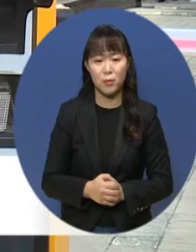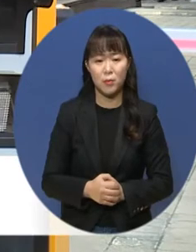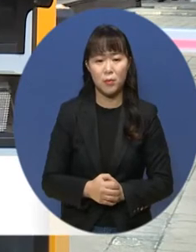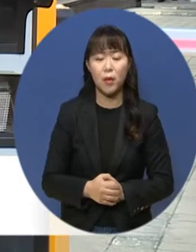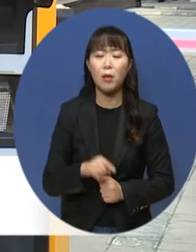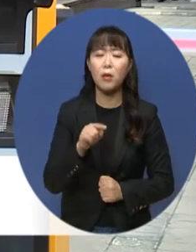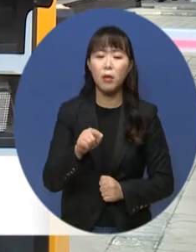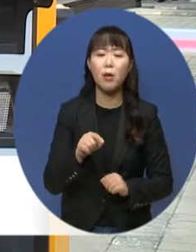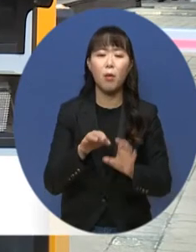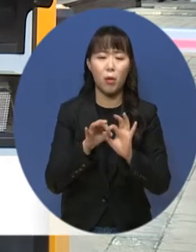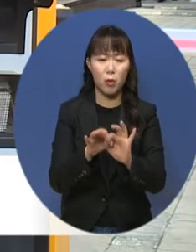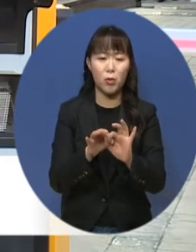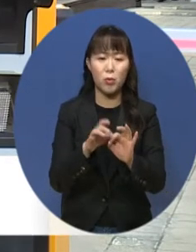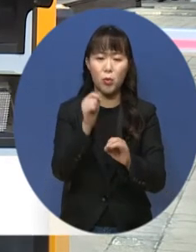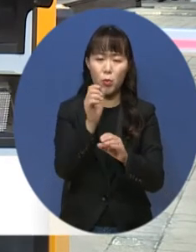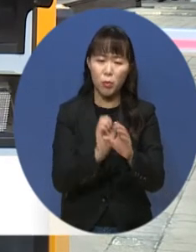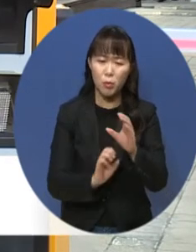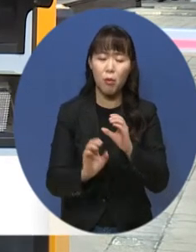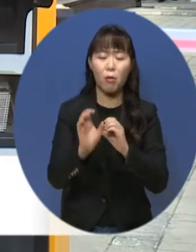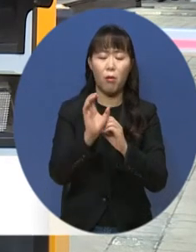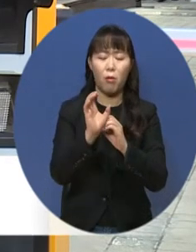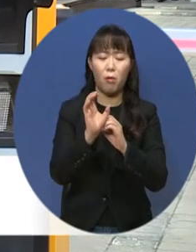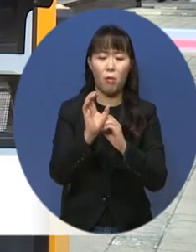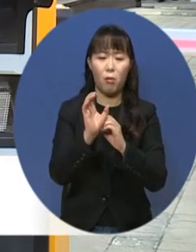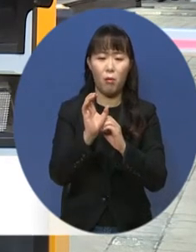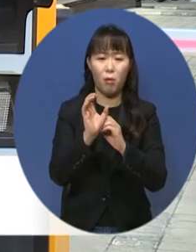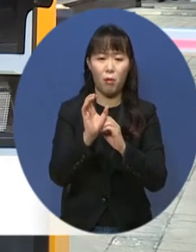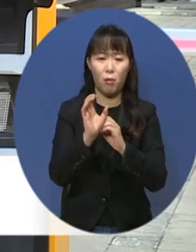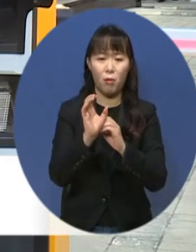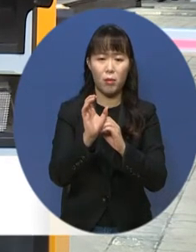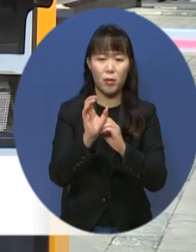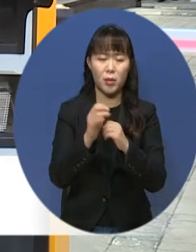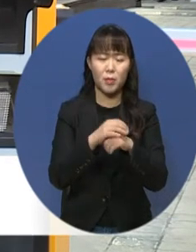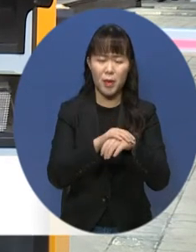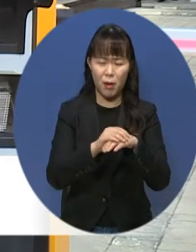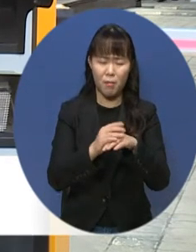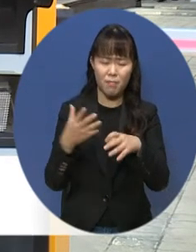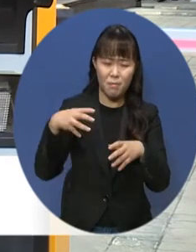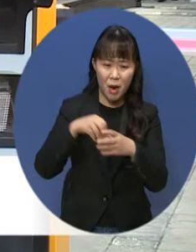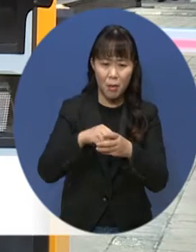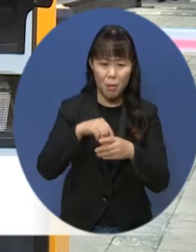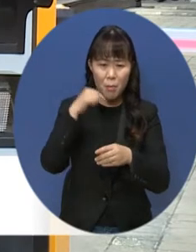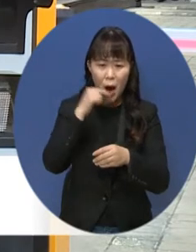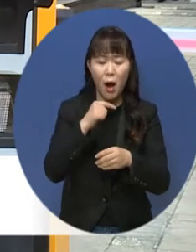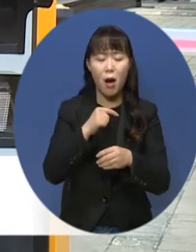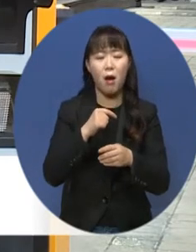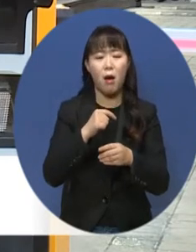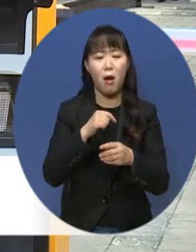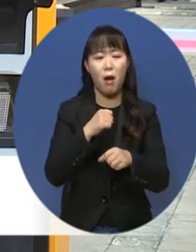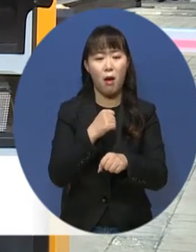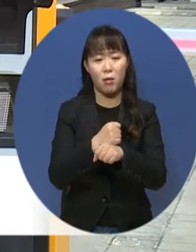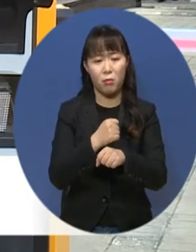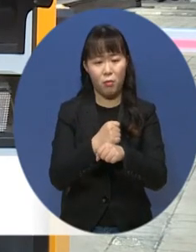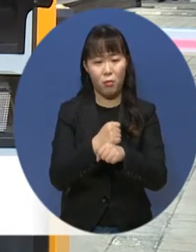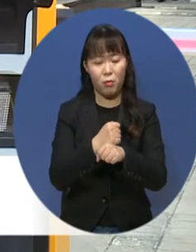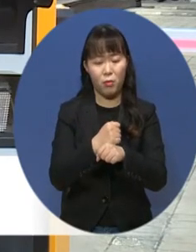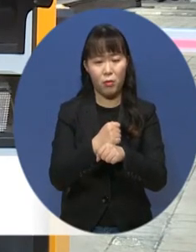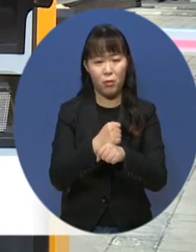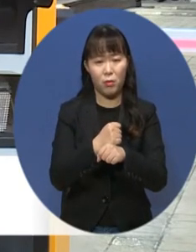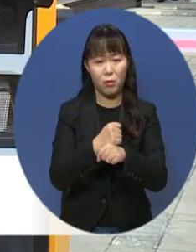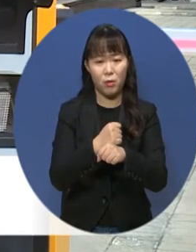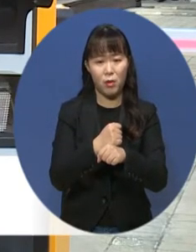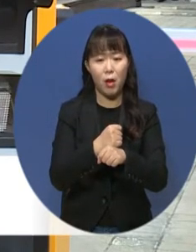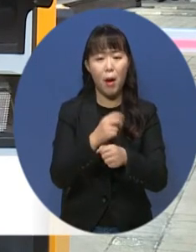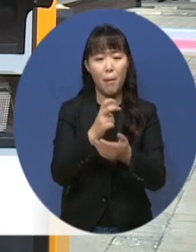부분이 좀 적용이 더 강력하게 적용이 돼서 좀